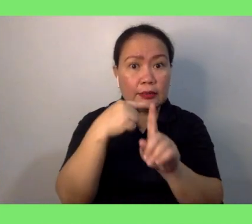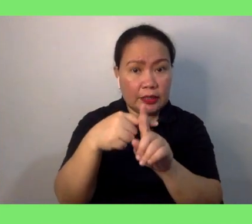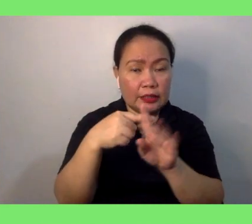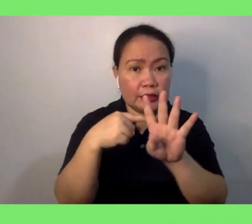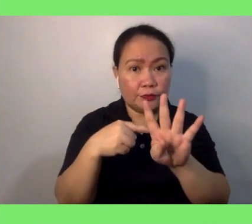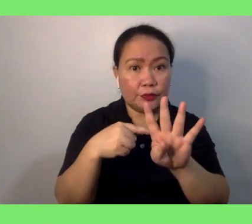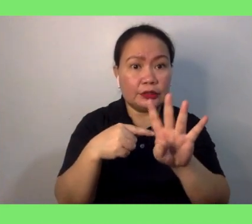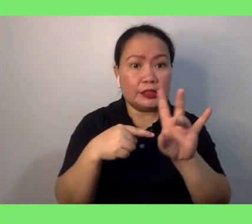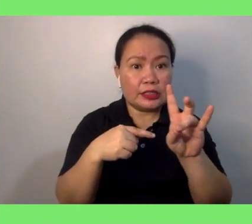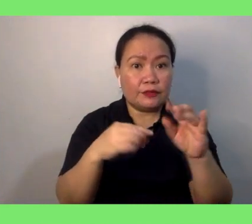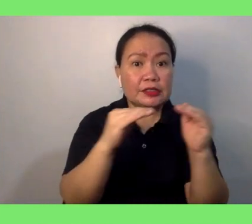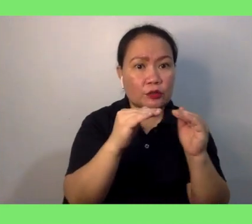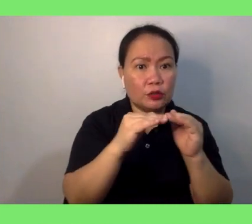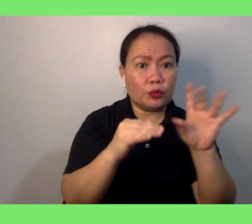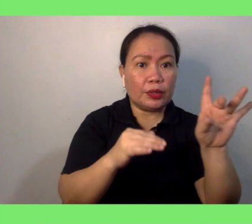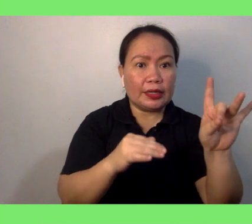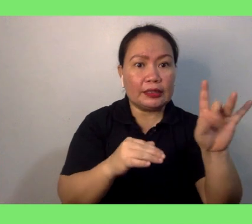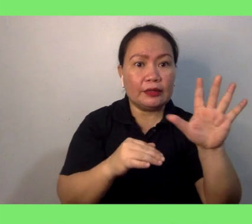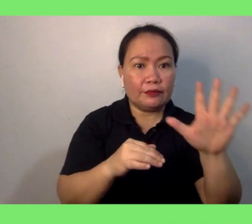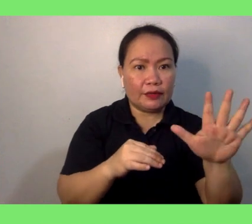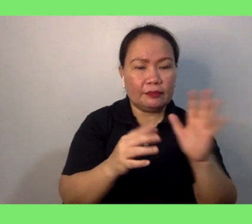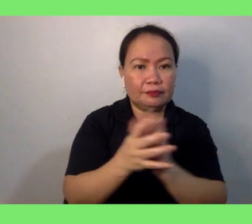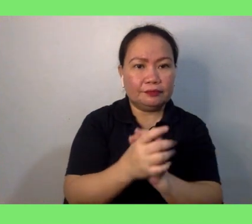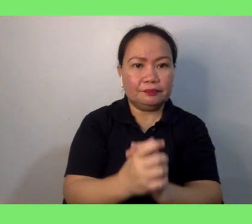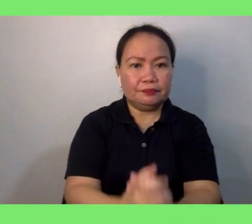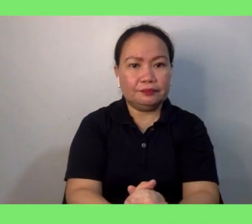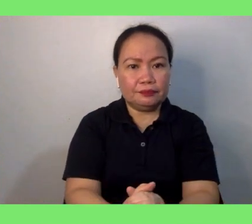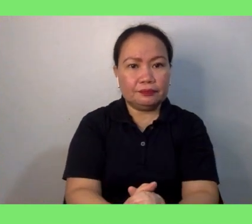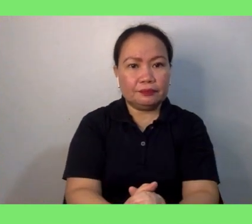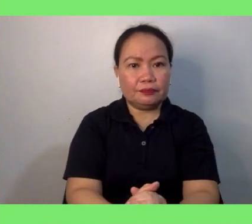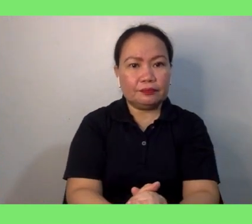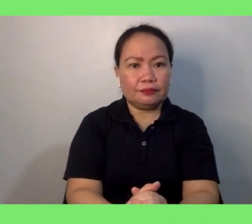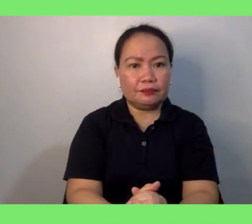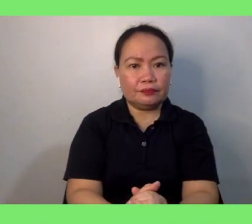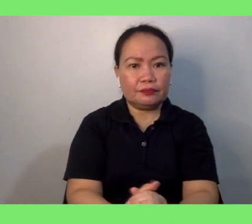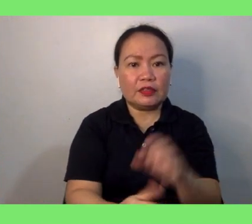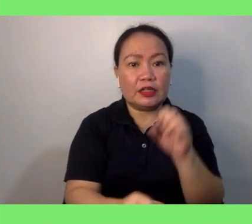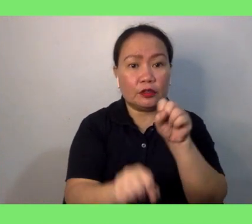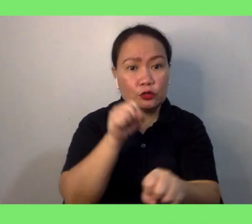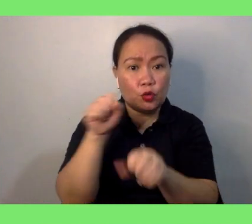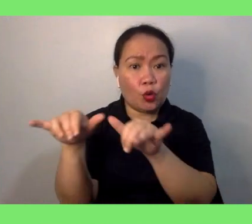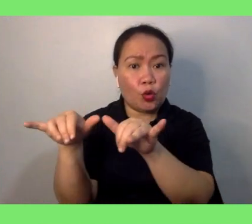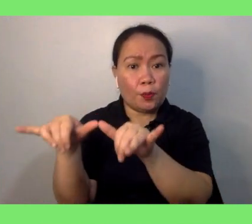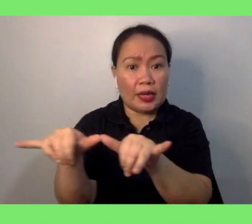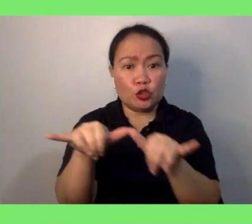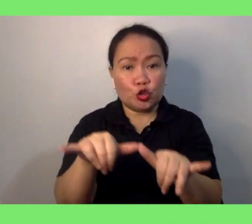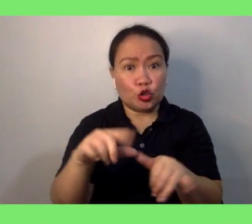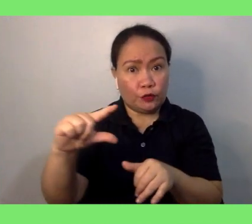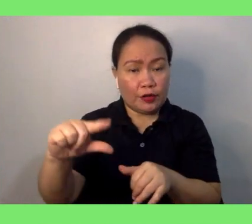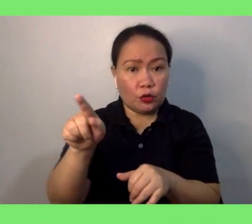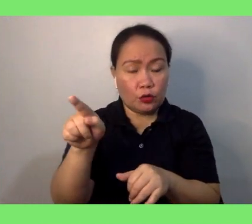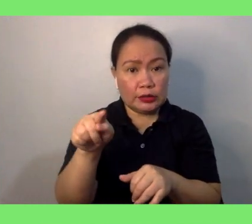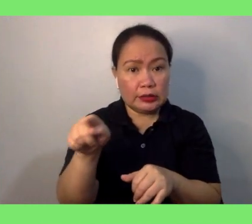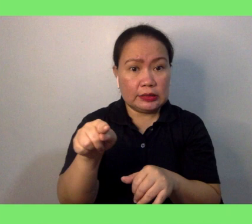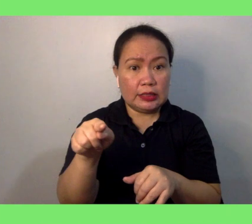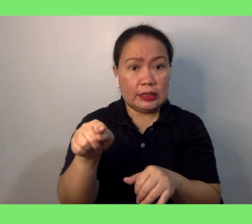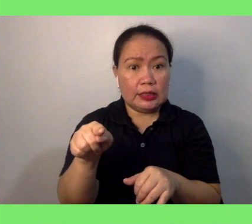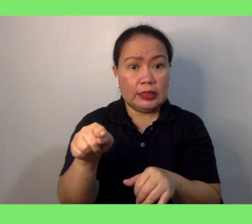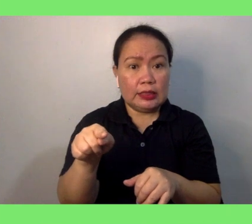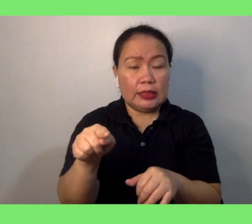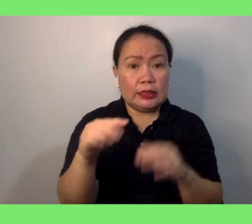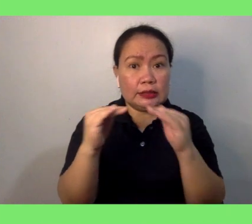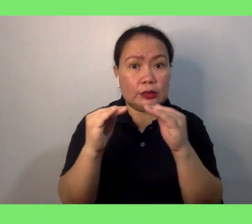equal to 85. Okay? So, yan po ang kukunin natin. So, dapat mag-equal siya sa 85 din